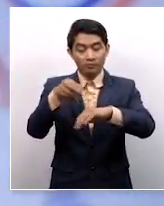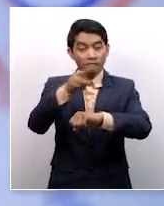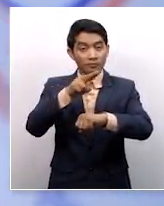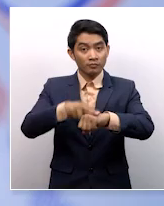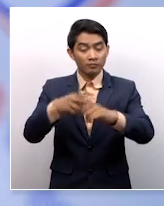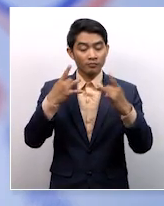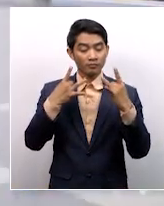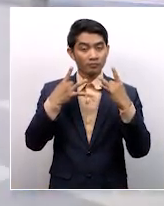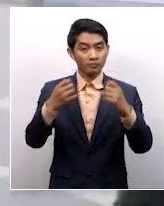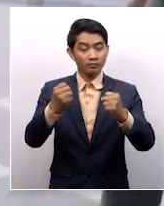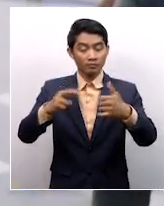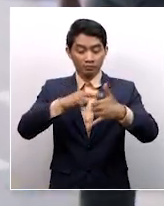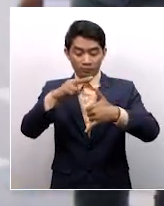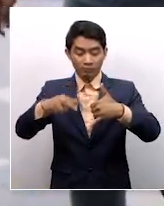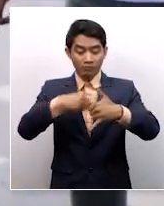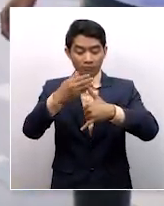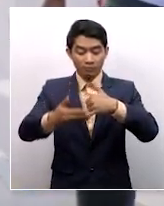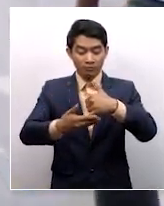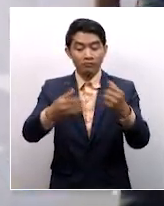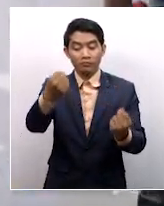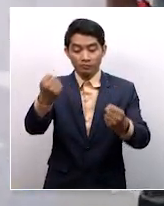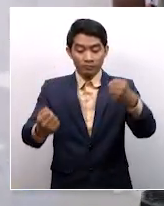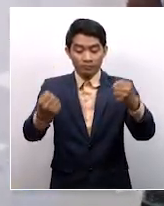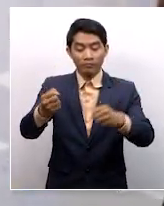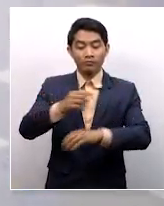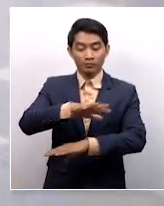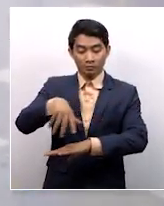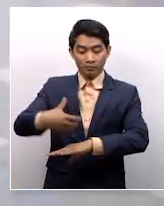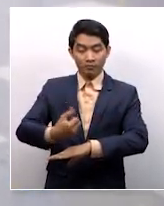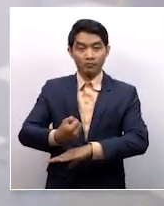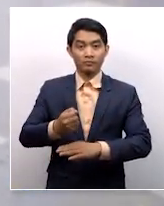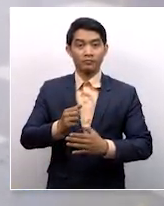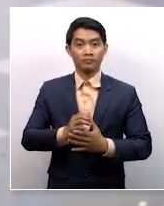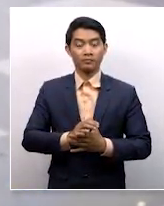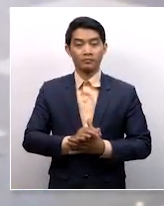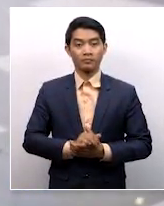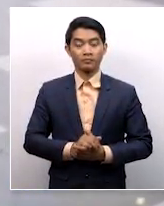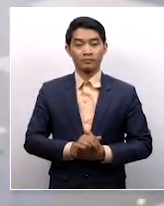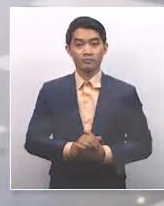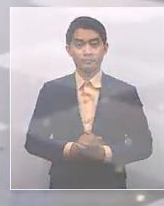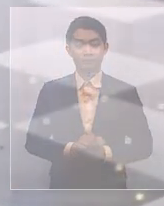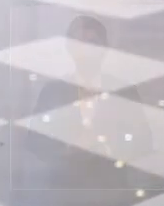ទ្រទ្រង់ដល់សេដ្ឋកិច្ចជាតិនិងពង្រឹងដល់ការគ្រប់គ្រងយានយន្តនៅកម្ពុជាផងដែរ